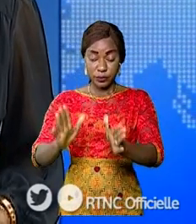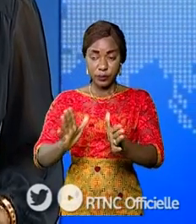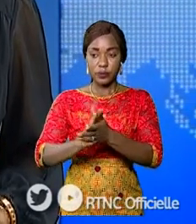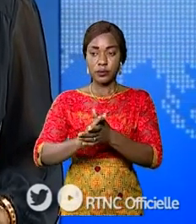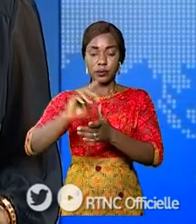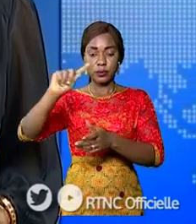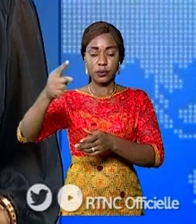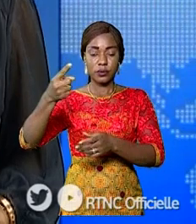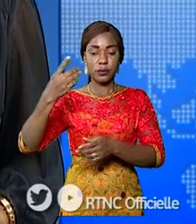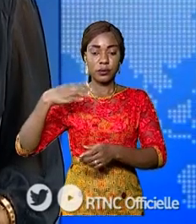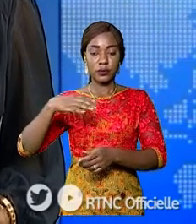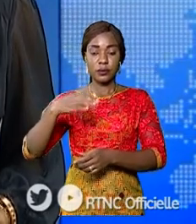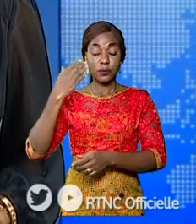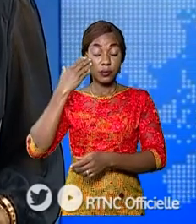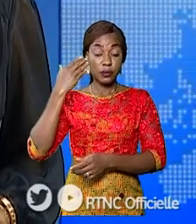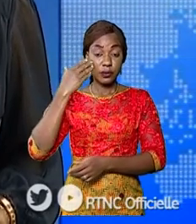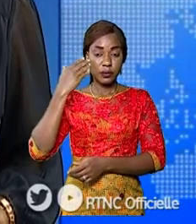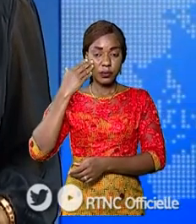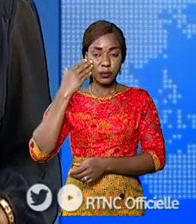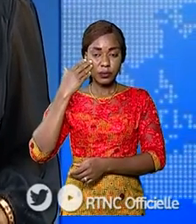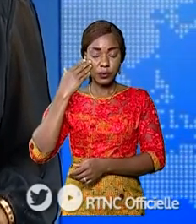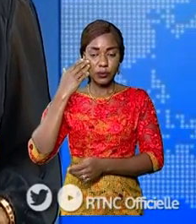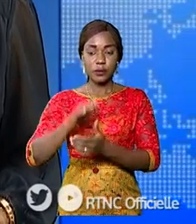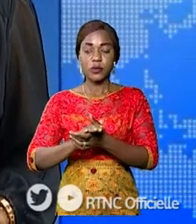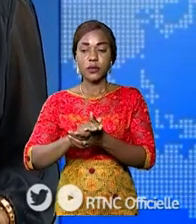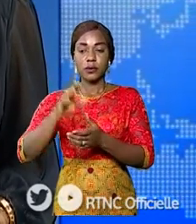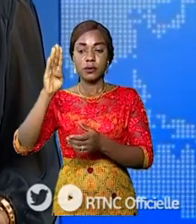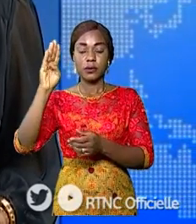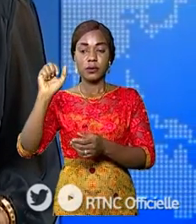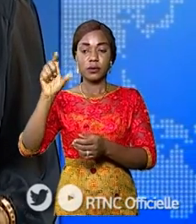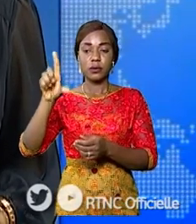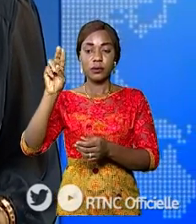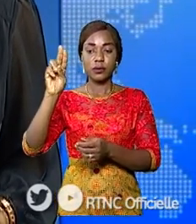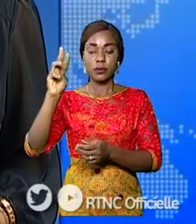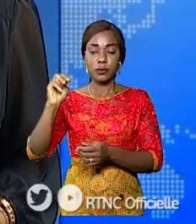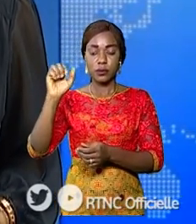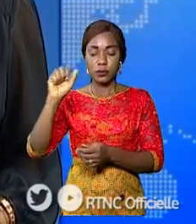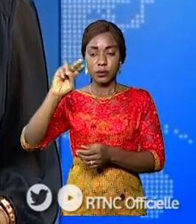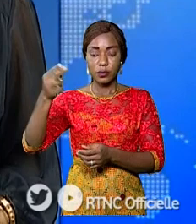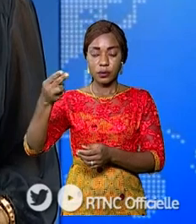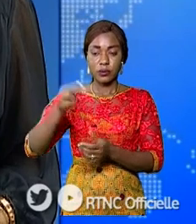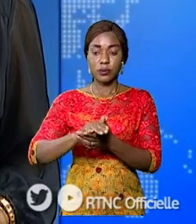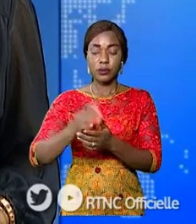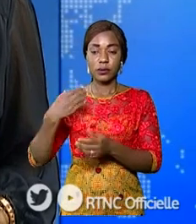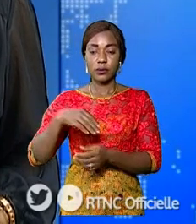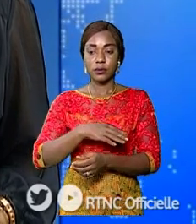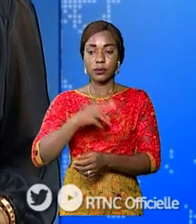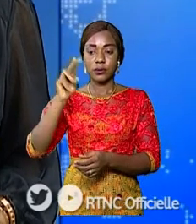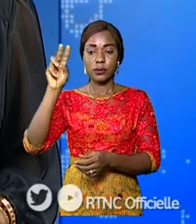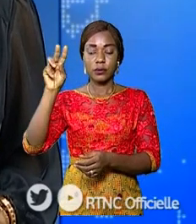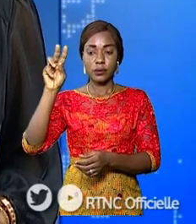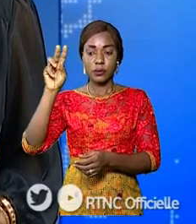A. Messieurs Gervais Rugenge Baguma, administrateur. 2. Madame